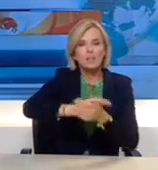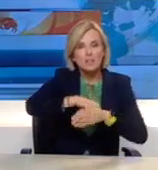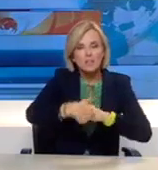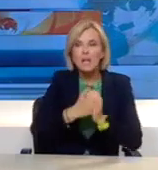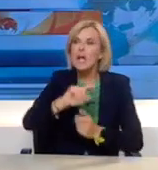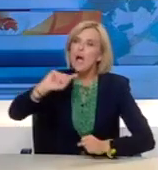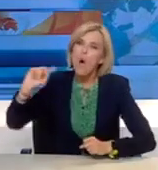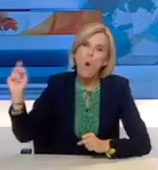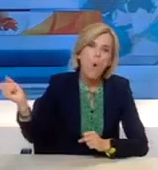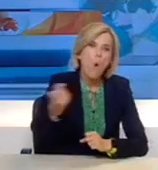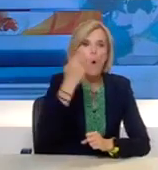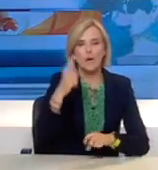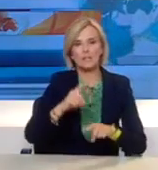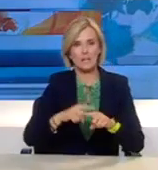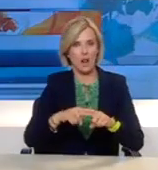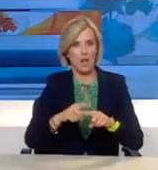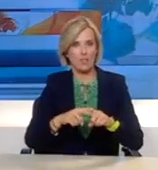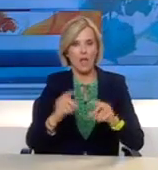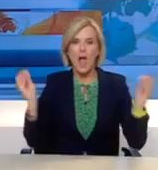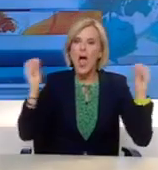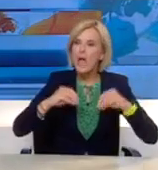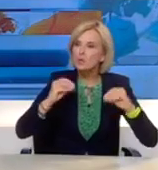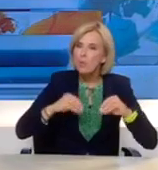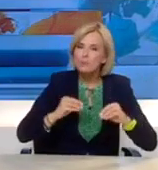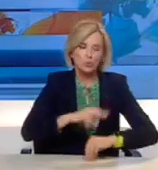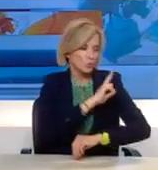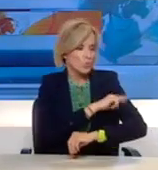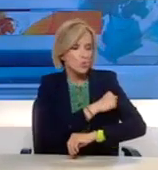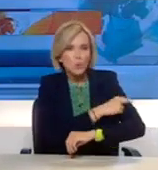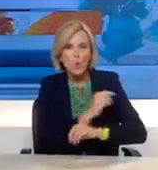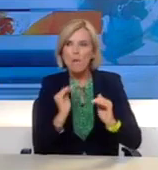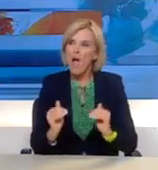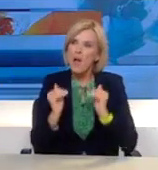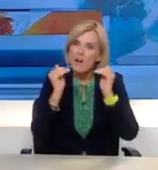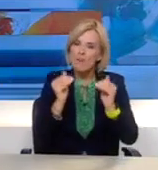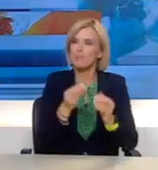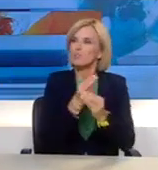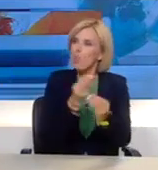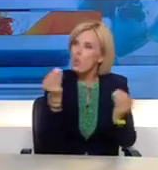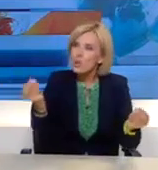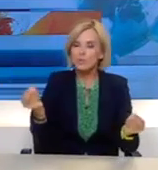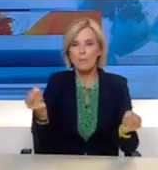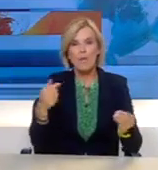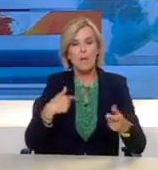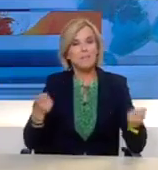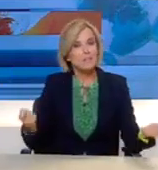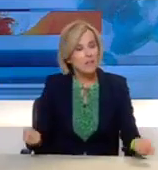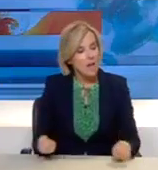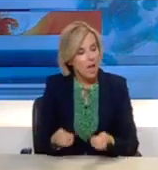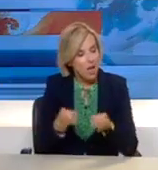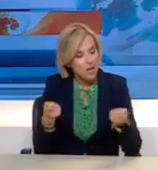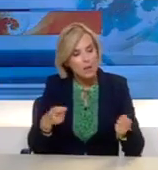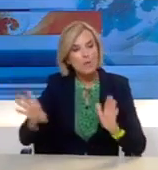σε όλες τις δομές. Αναβαθμίσαμε τον εξοπλισμό μας σε όλη την Ελλάδα. Κάναμε